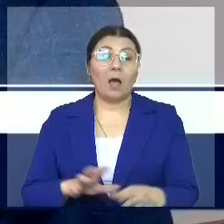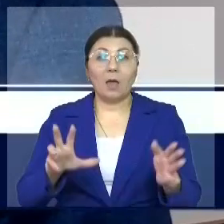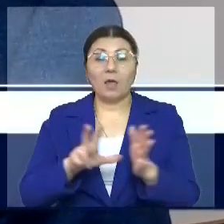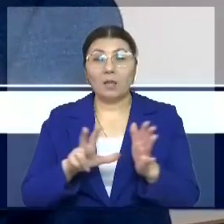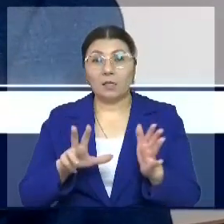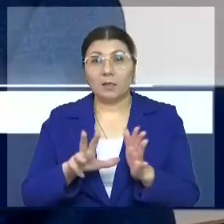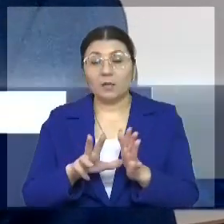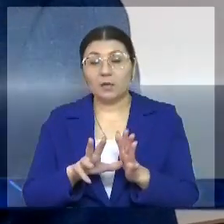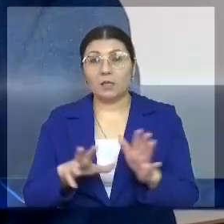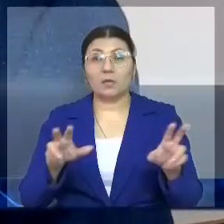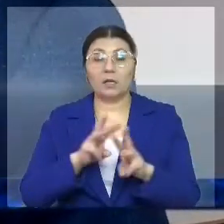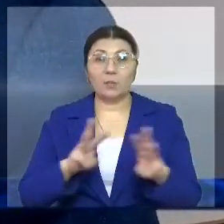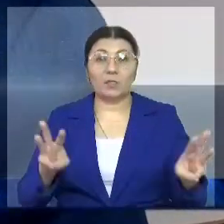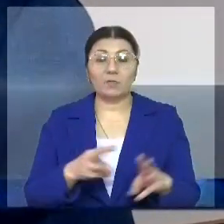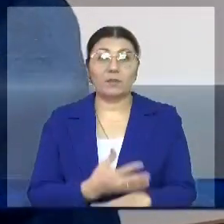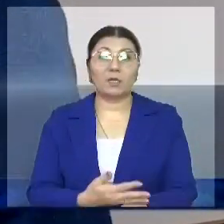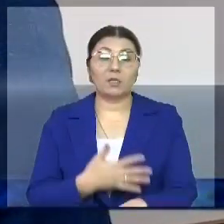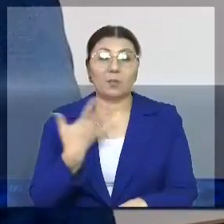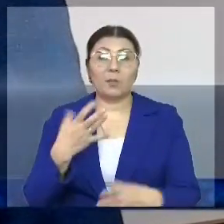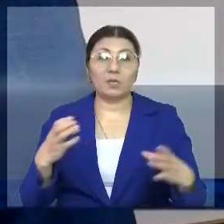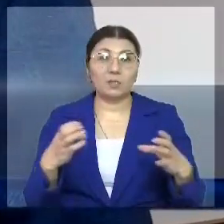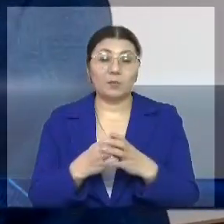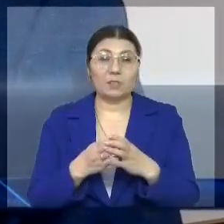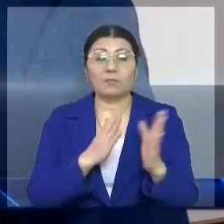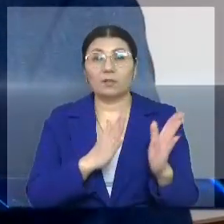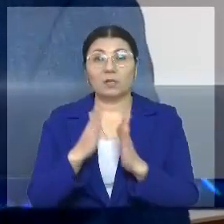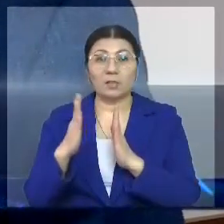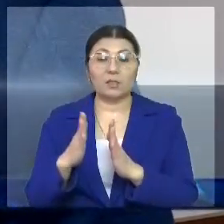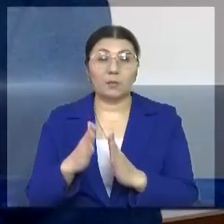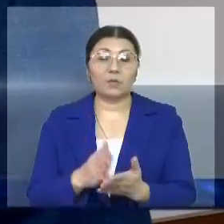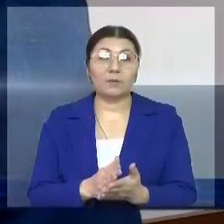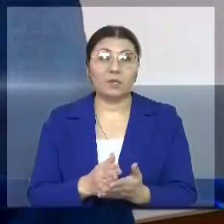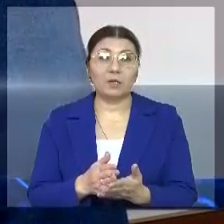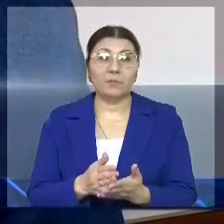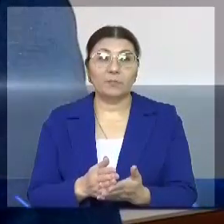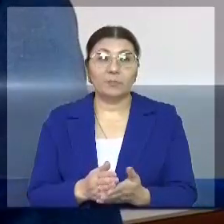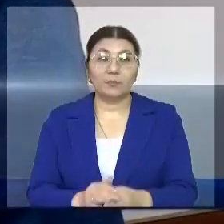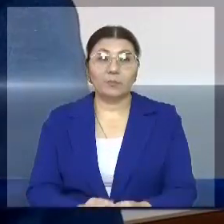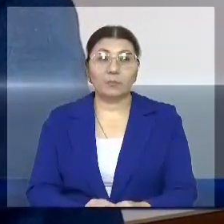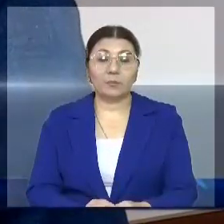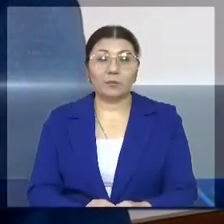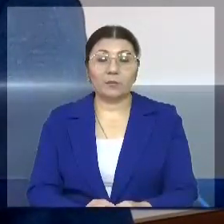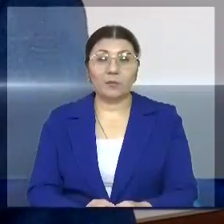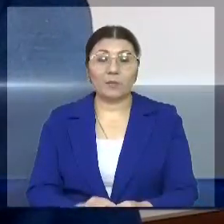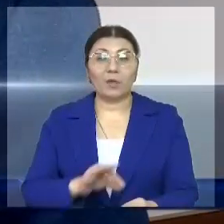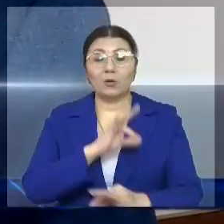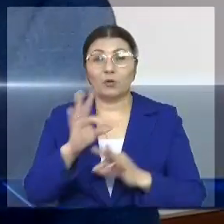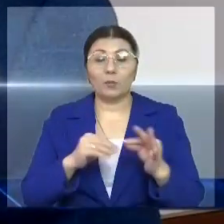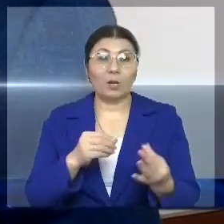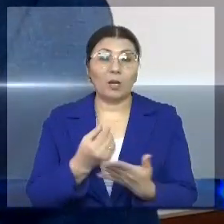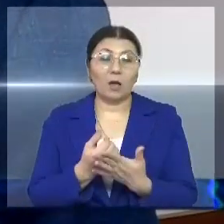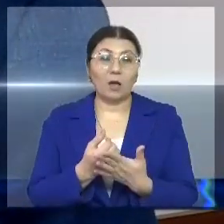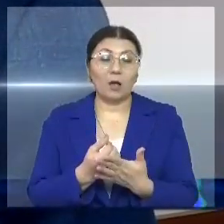аталған 5 компанияны көкжиде кен орнындағы ұңғымалары кезең-кезеңімен тоқтату туралы жобаға бекітіліп қол